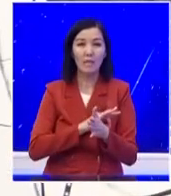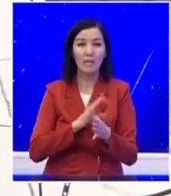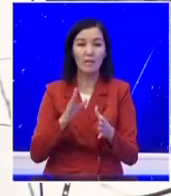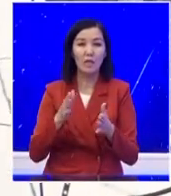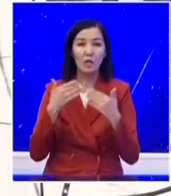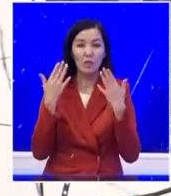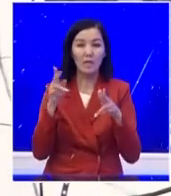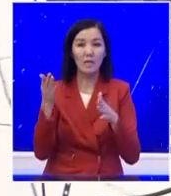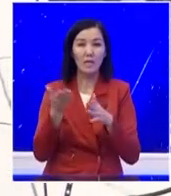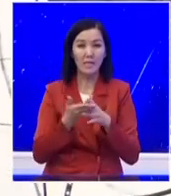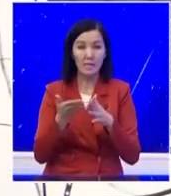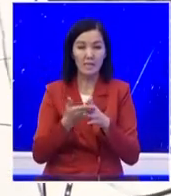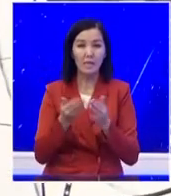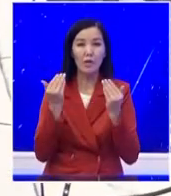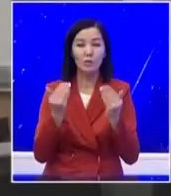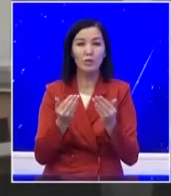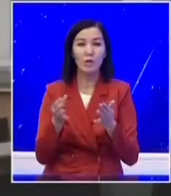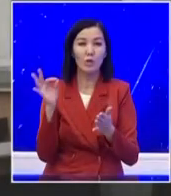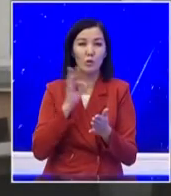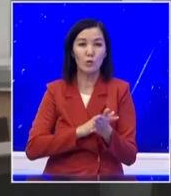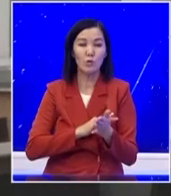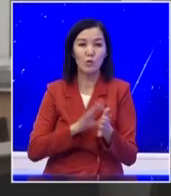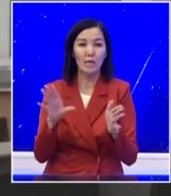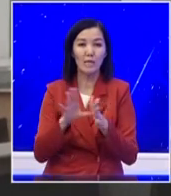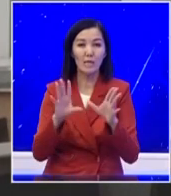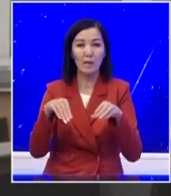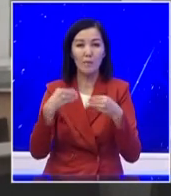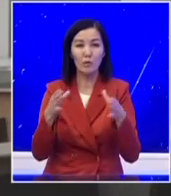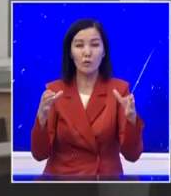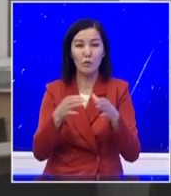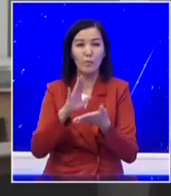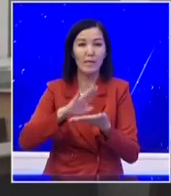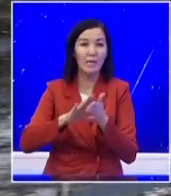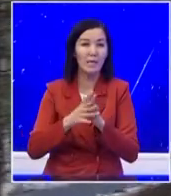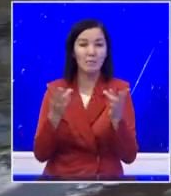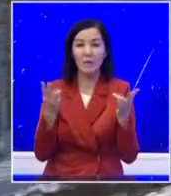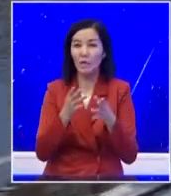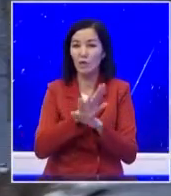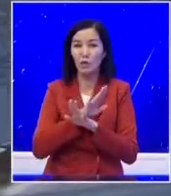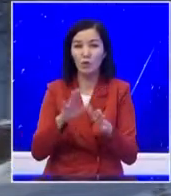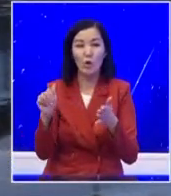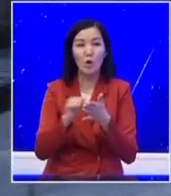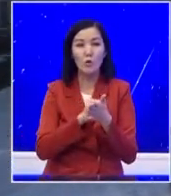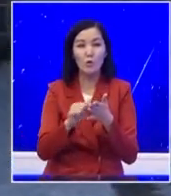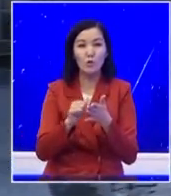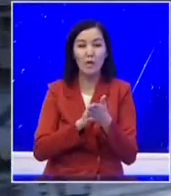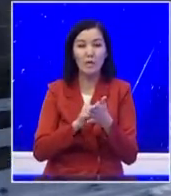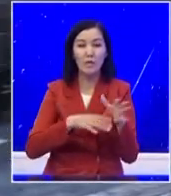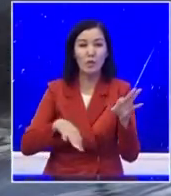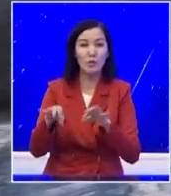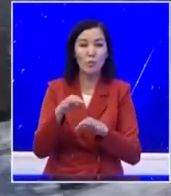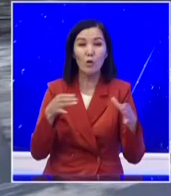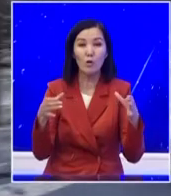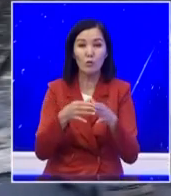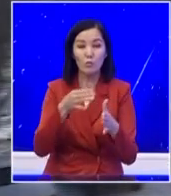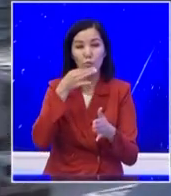бірі. Сондай-ақ қазір тұтынушы үшін энергия беруші ұйыммен келісім жасаудың қажеті жоқ. Құжатты рәсімдеген жобалық ұйым